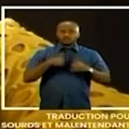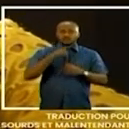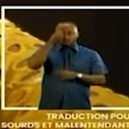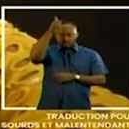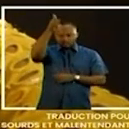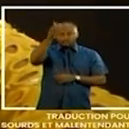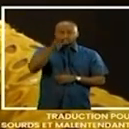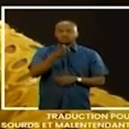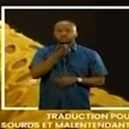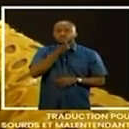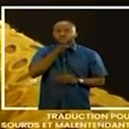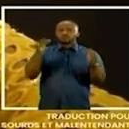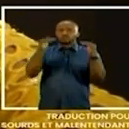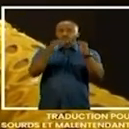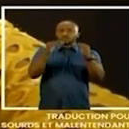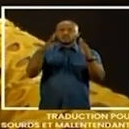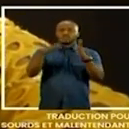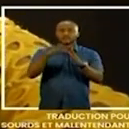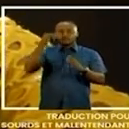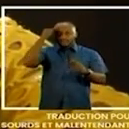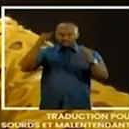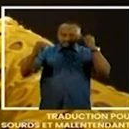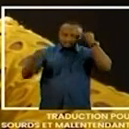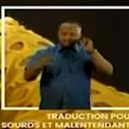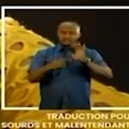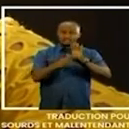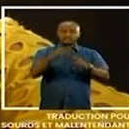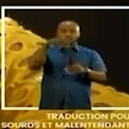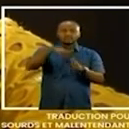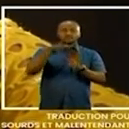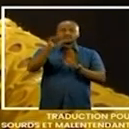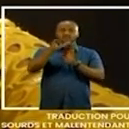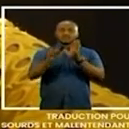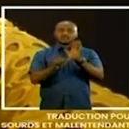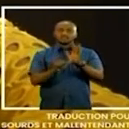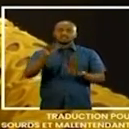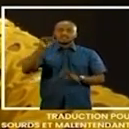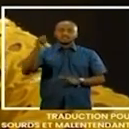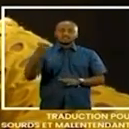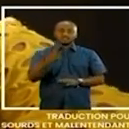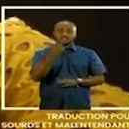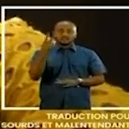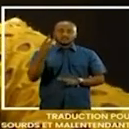pourrons assurer un avenir durable et conforme aux ambitions exprimées